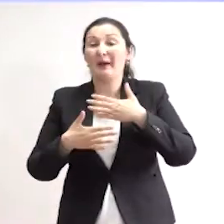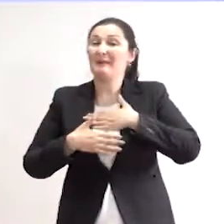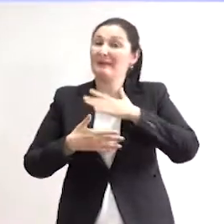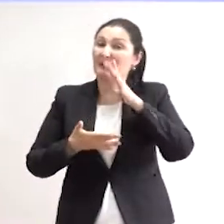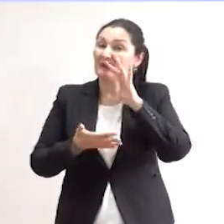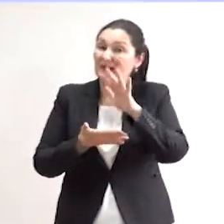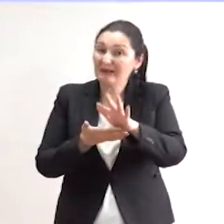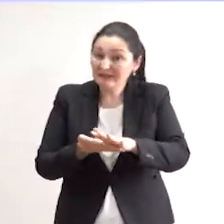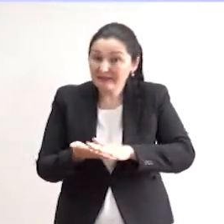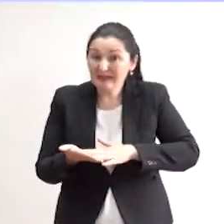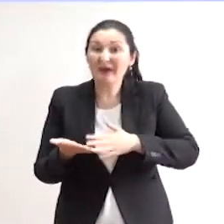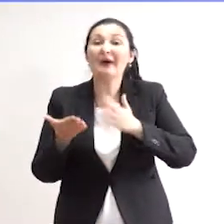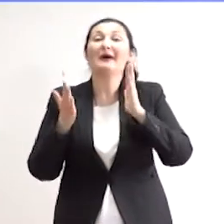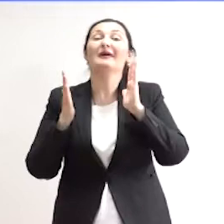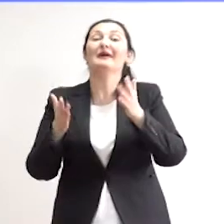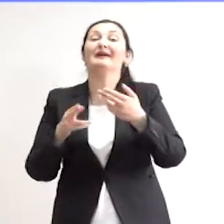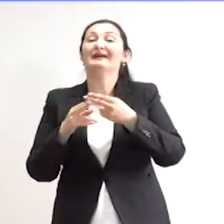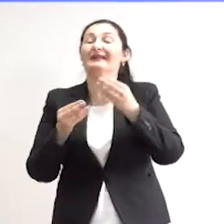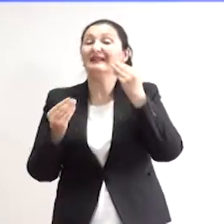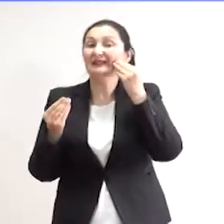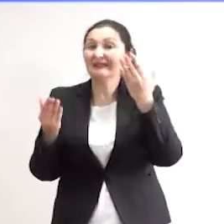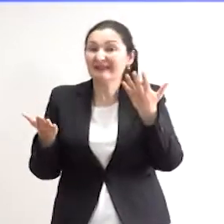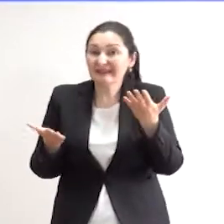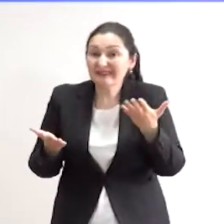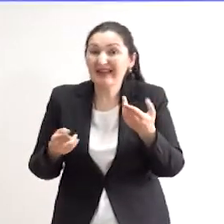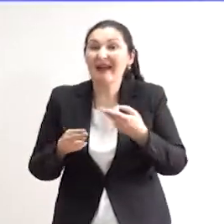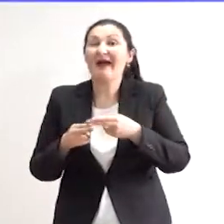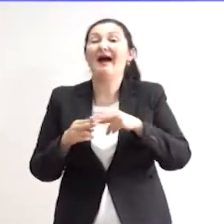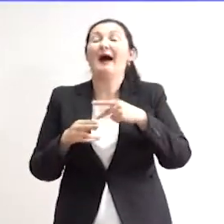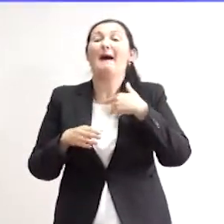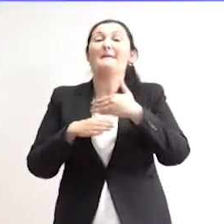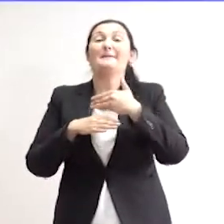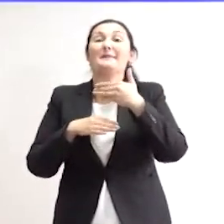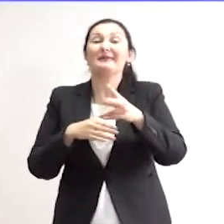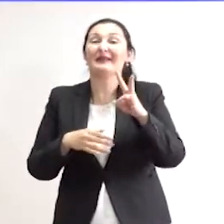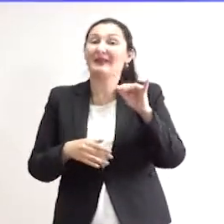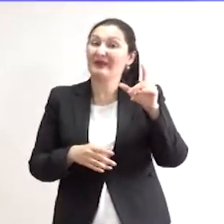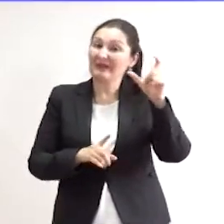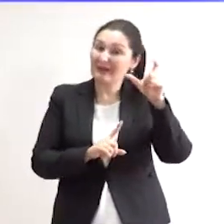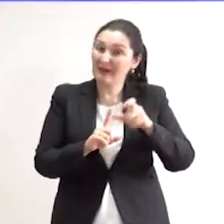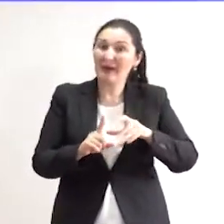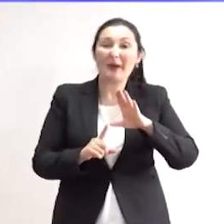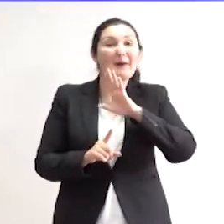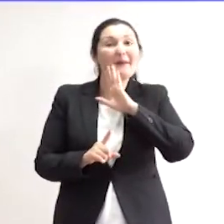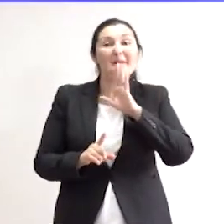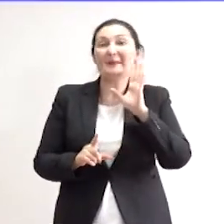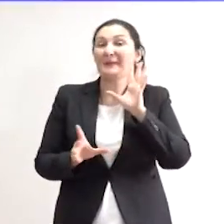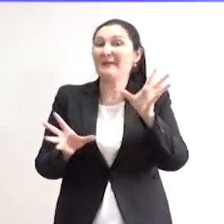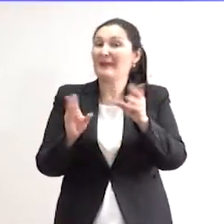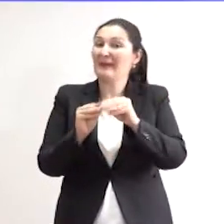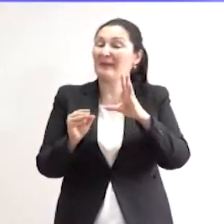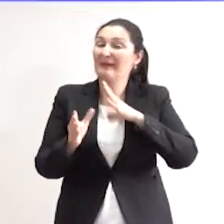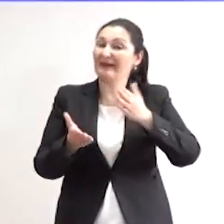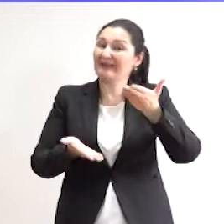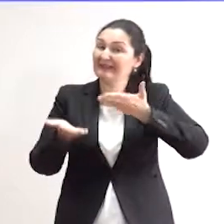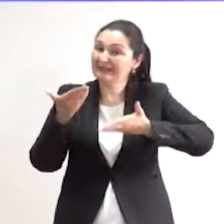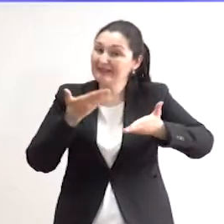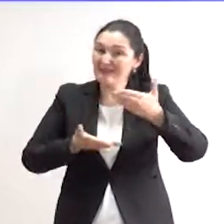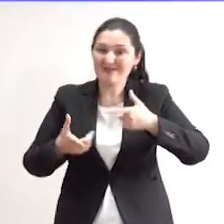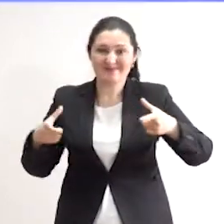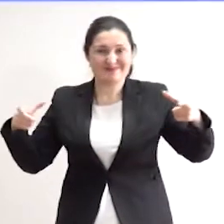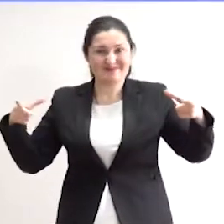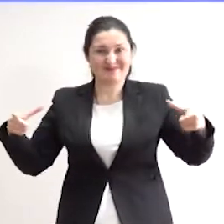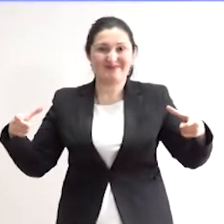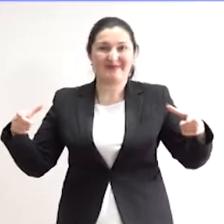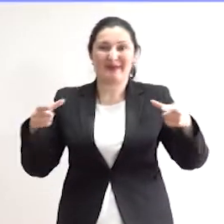گپ در سری آنکی گپ در سری آنکی خوش لالا خوش. با مادرش پیتزا پختن مرا تکلیف